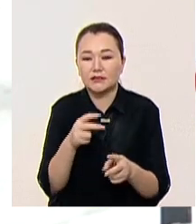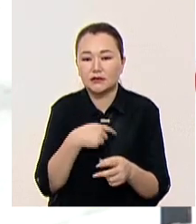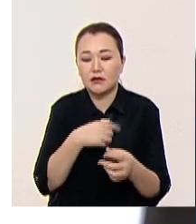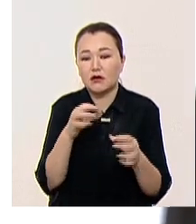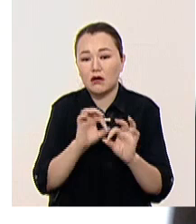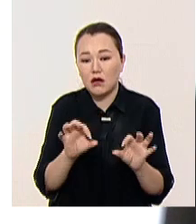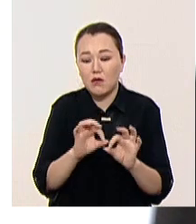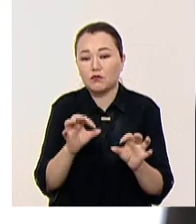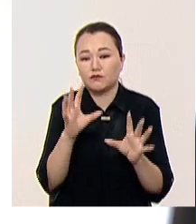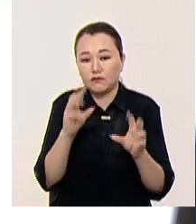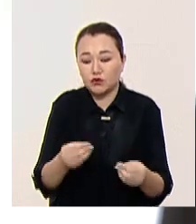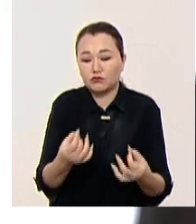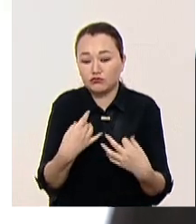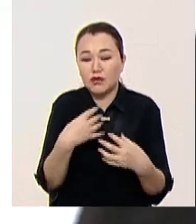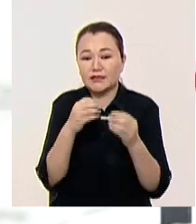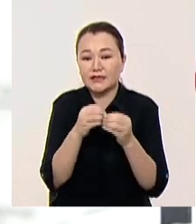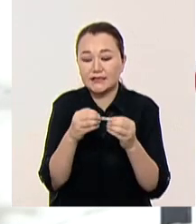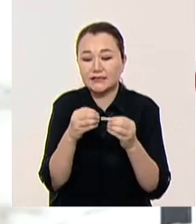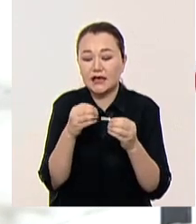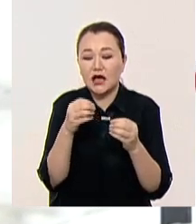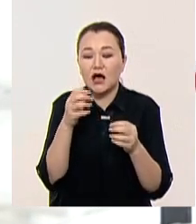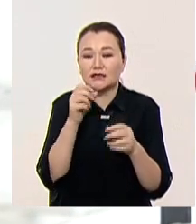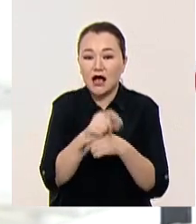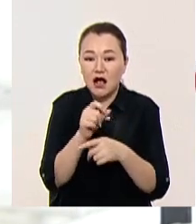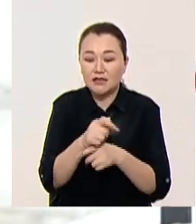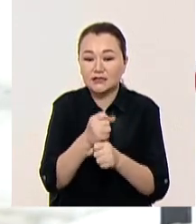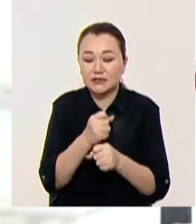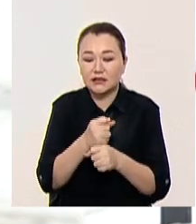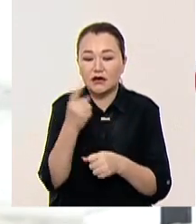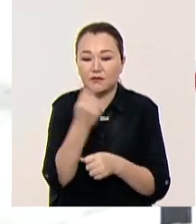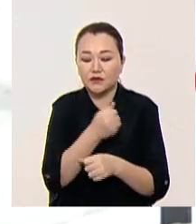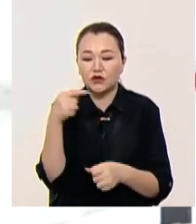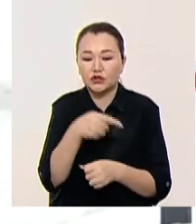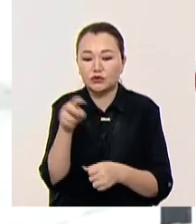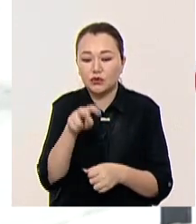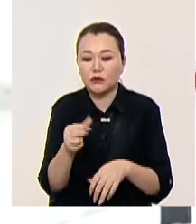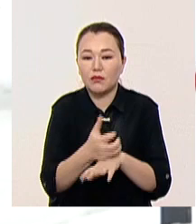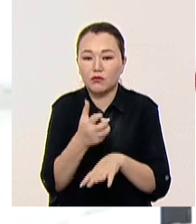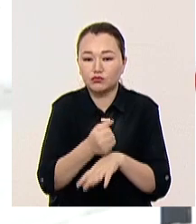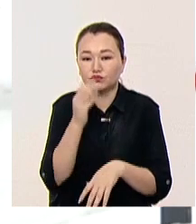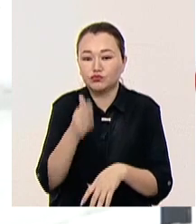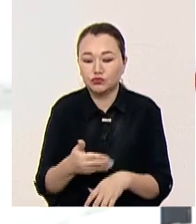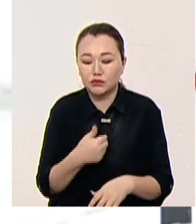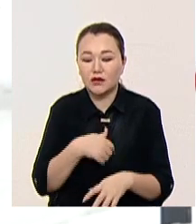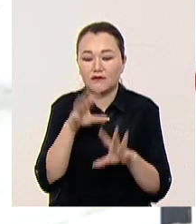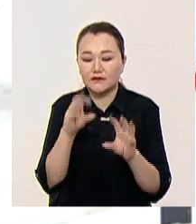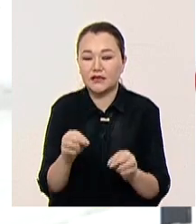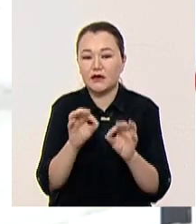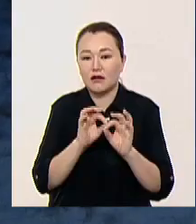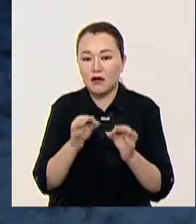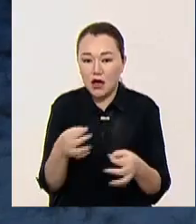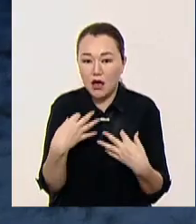түсіндірді. 10 заказ істесең, 4000 теңгеден 40000 шығады. Аптасына 1000 долларлай табасың деп маған барлығын түсіндіріп